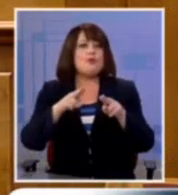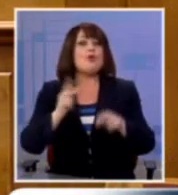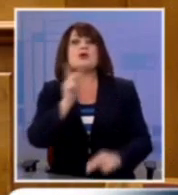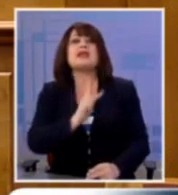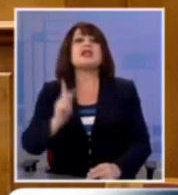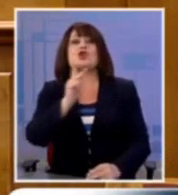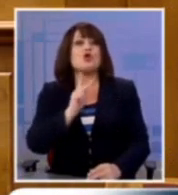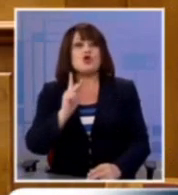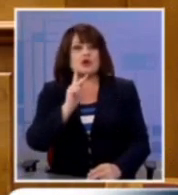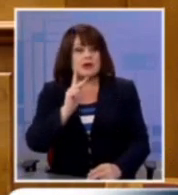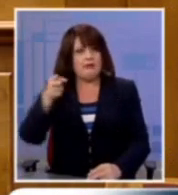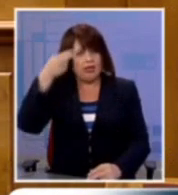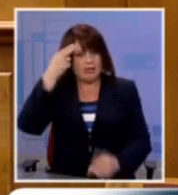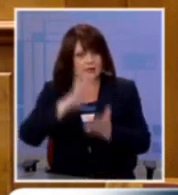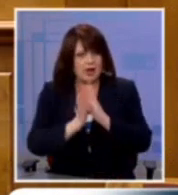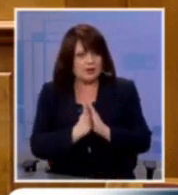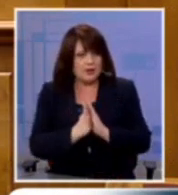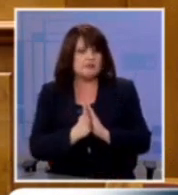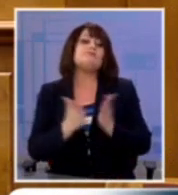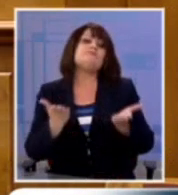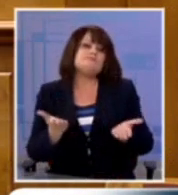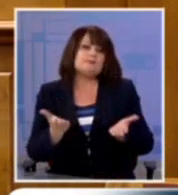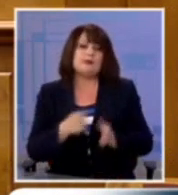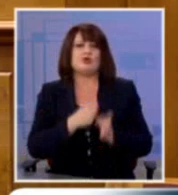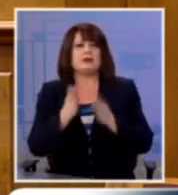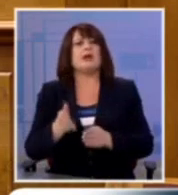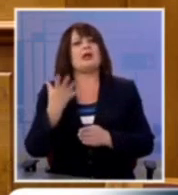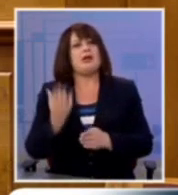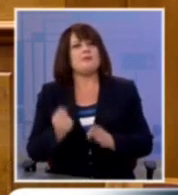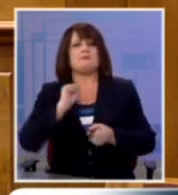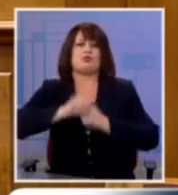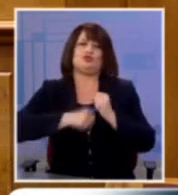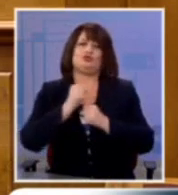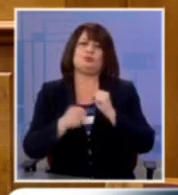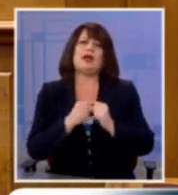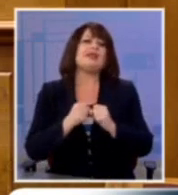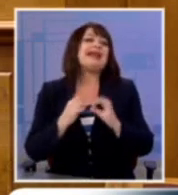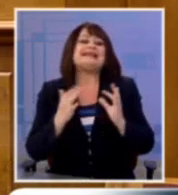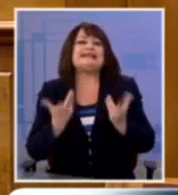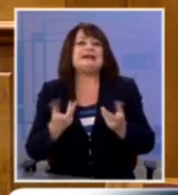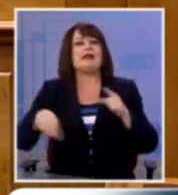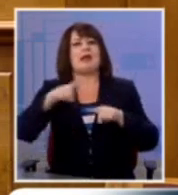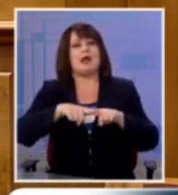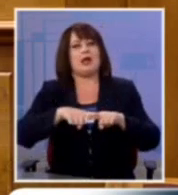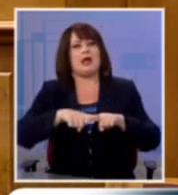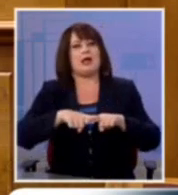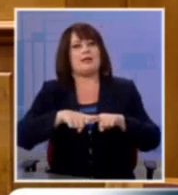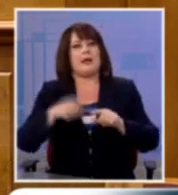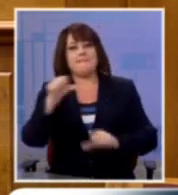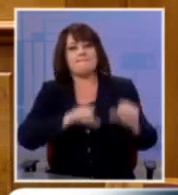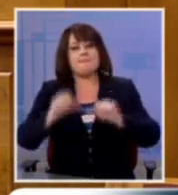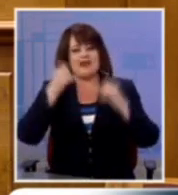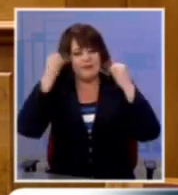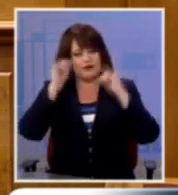κοινωνικό πρόσημο και έχει και συγχρόνως μια προσπάθεια να είναι η Ελλάδα και